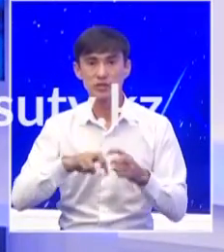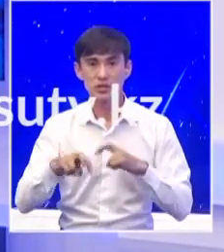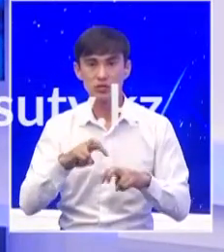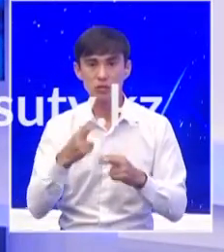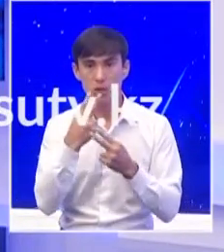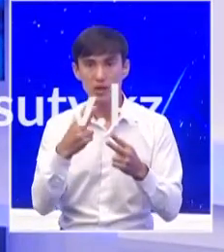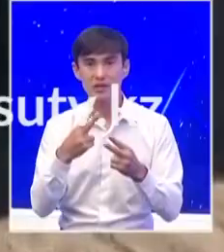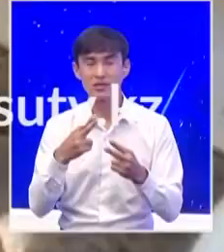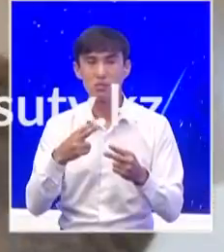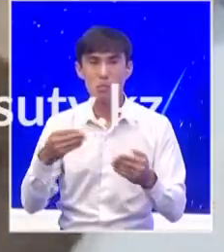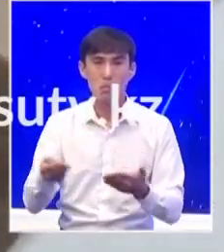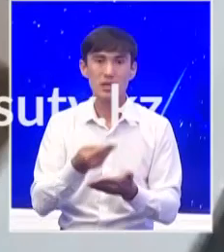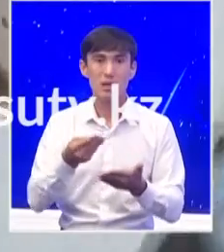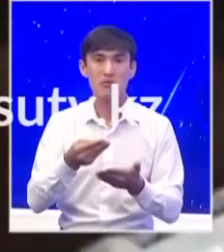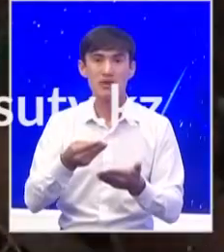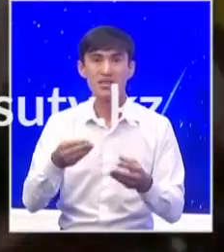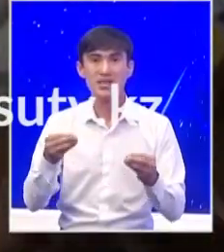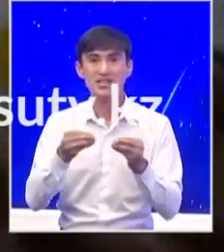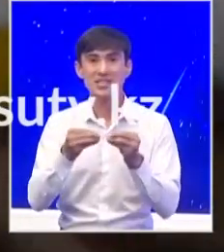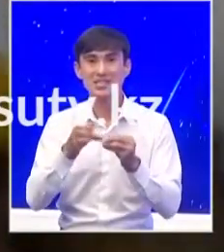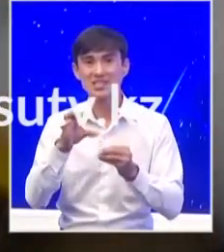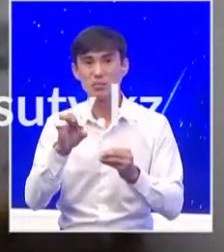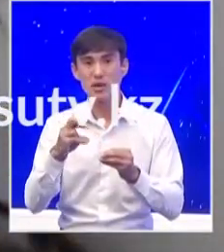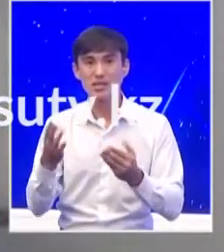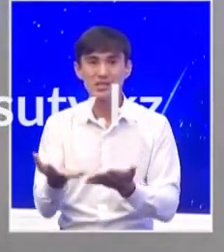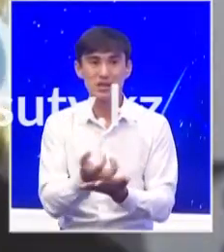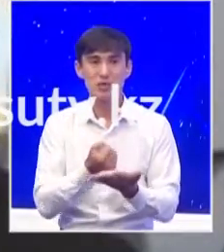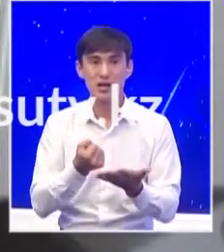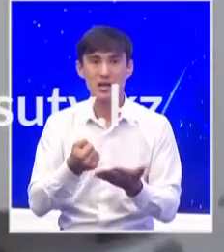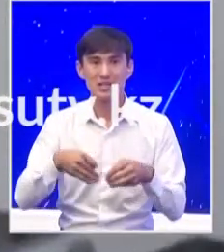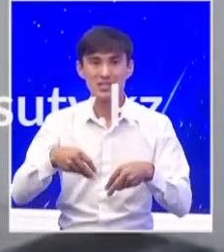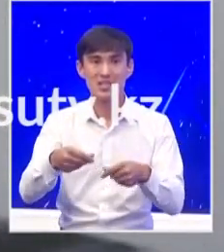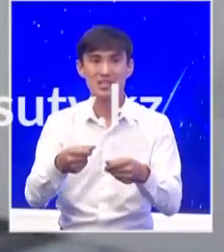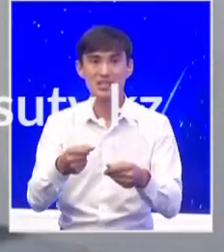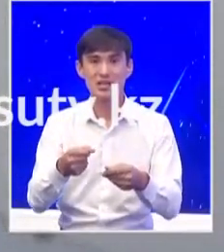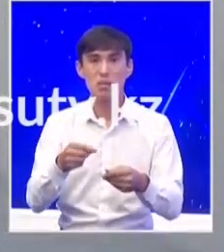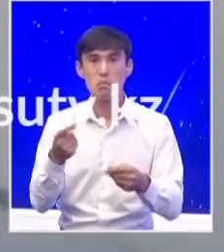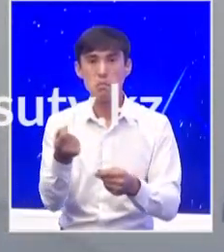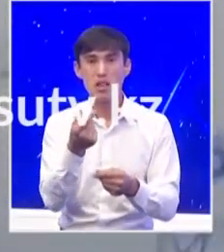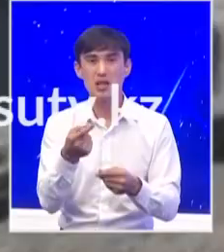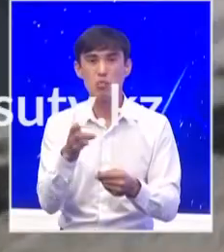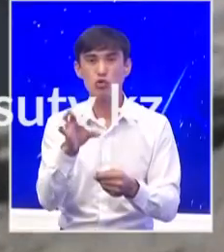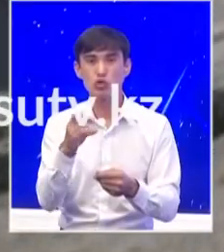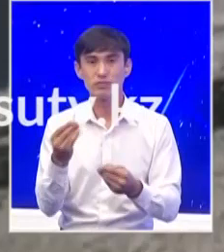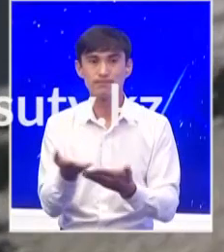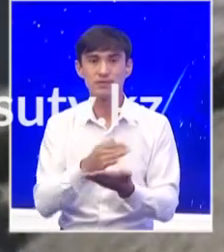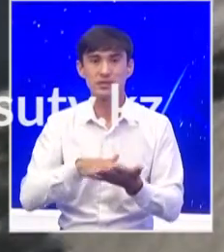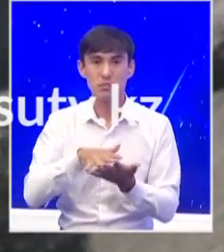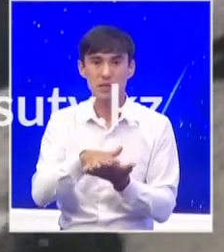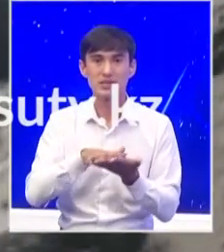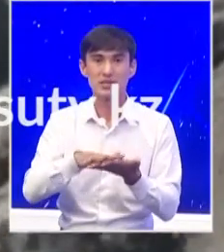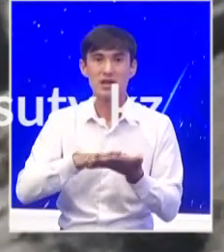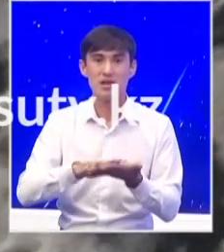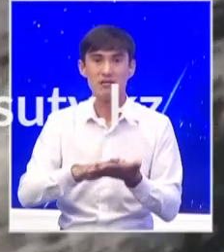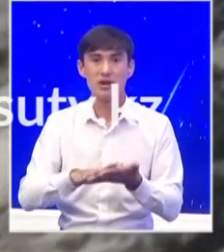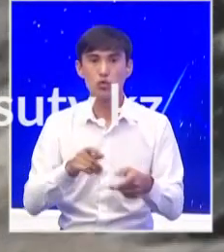10 сантиметров, а затем просеивает его, собирая мелкий мусор. Уборщик работает от электрической и солнечной батарей и